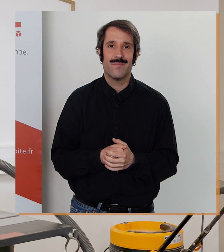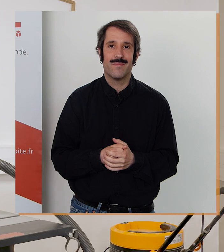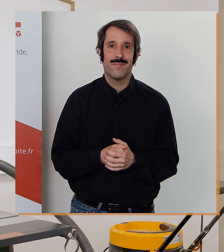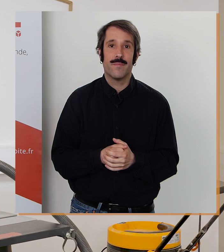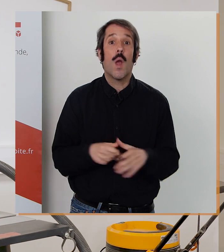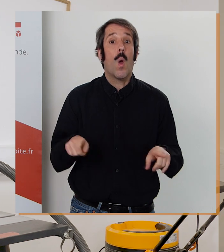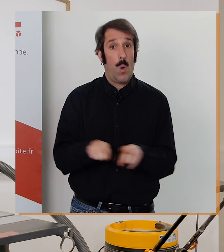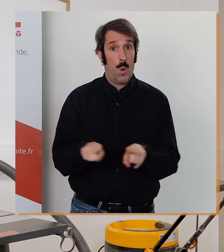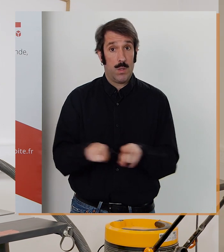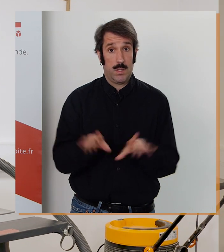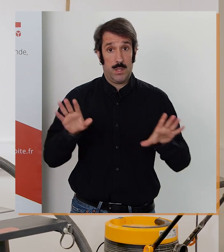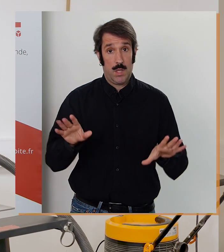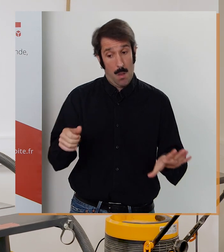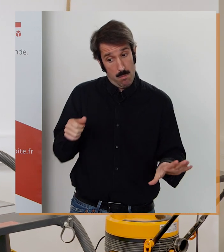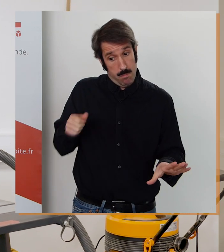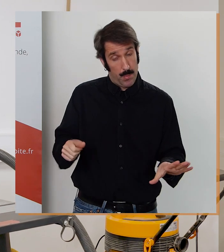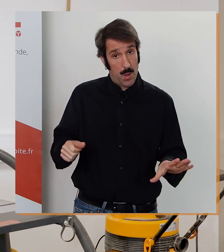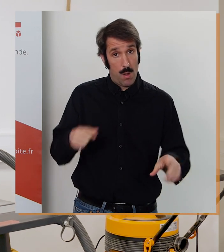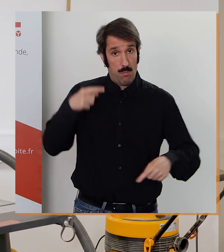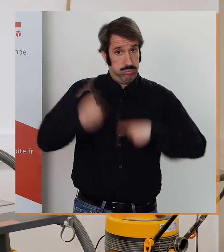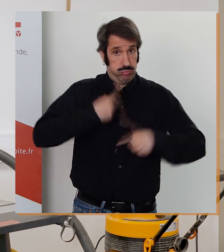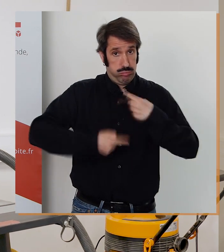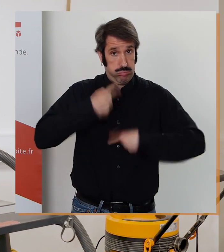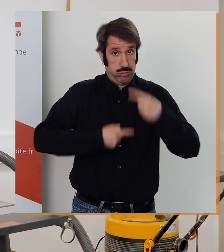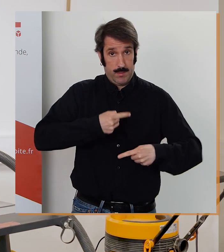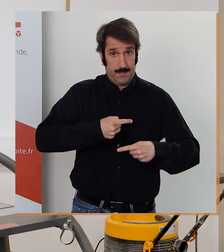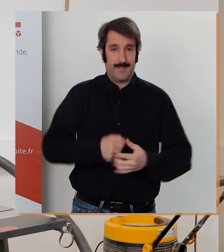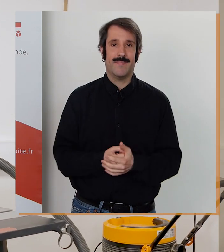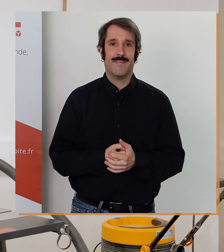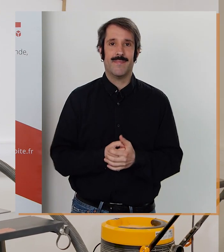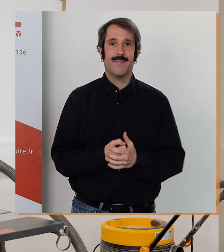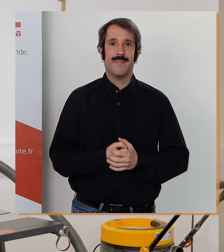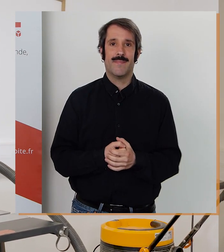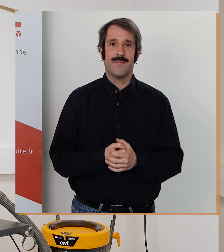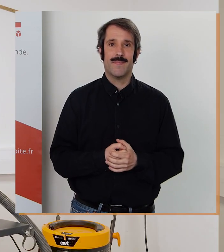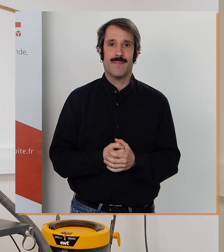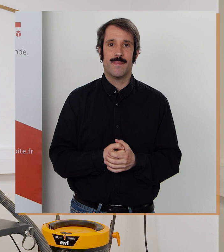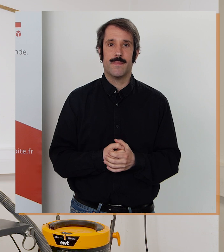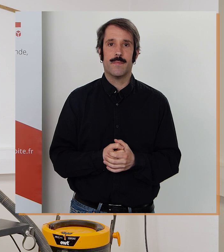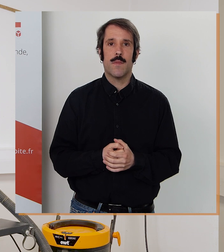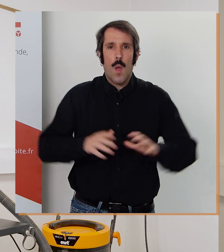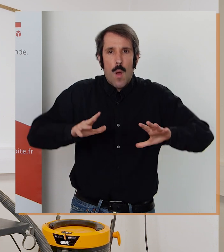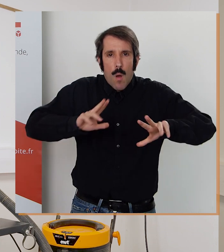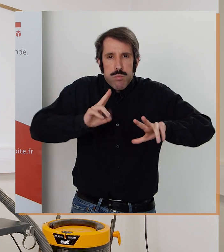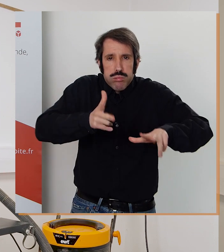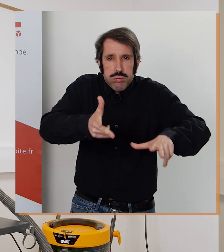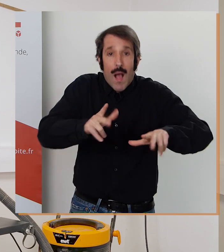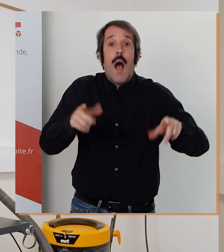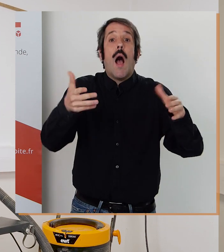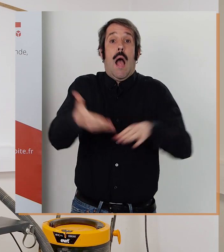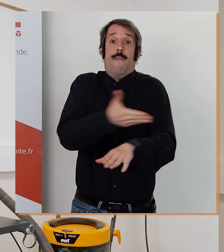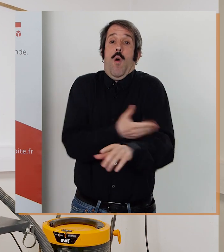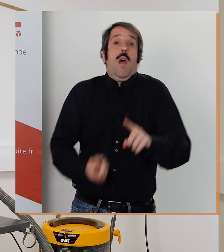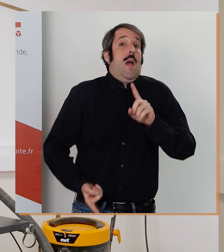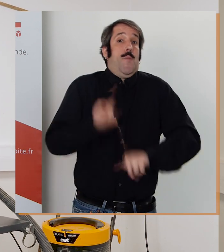Et le bouton de mise en route ici. Voilà. Avant l'usinage, il va falloir faire quelque chose